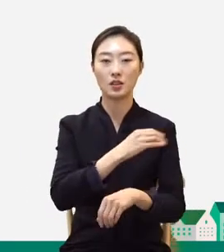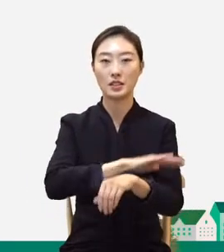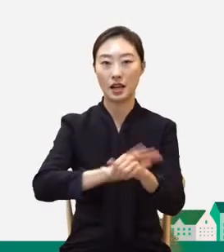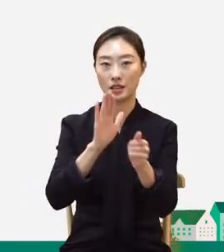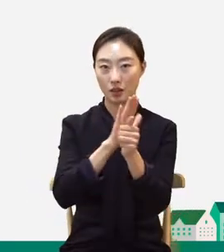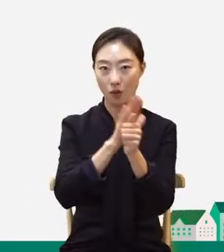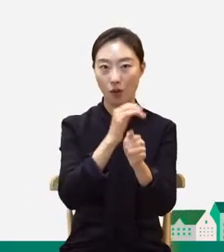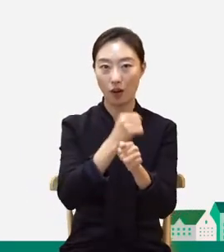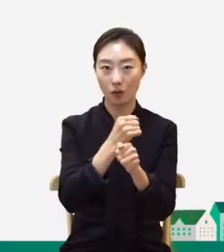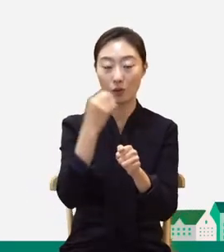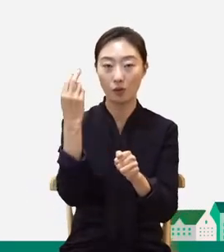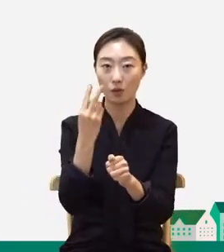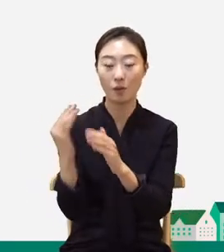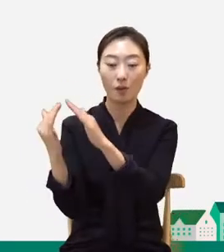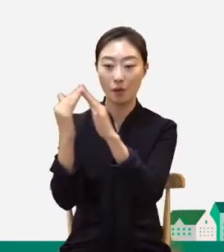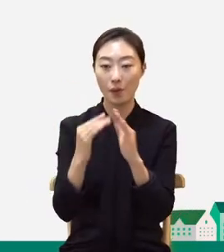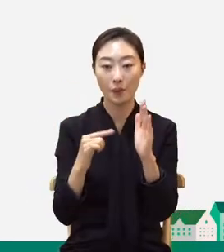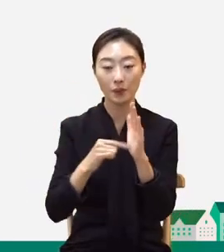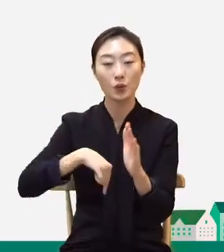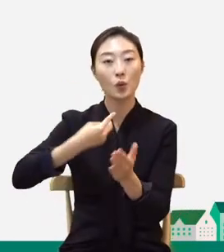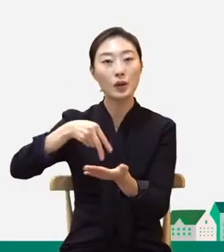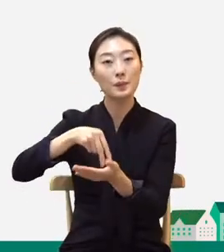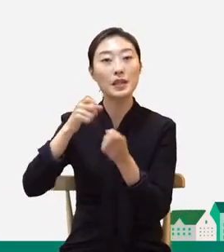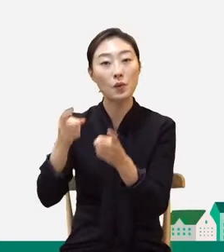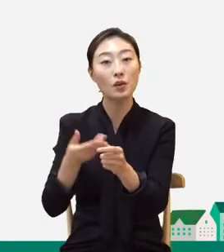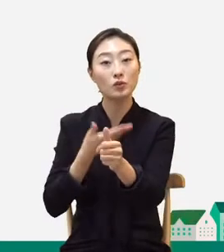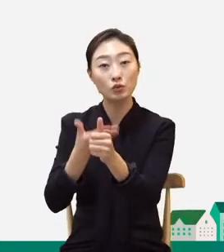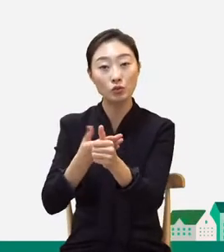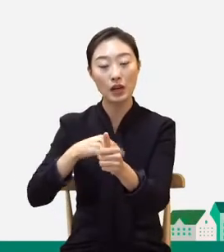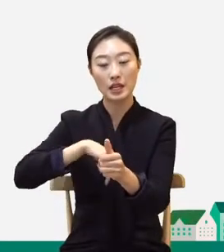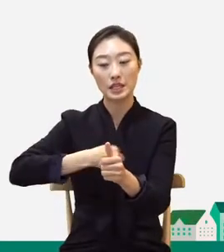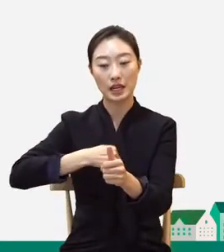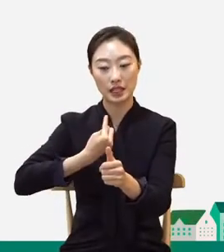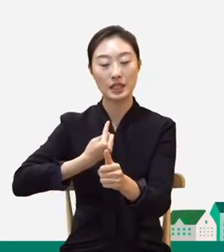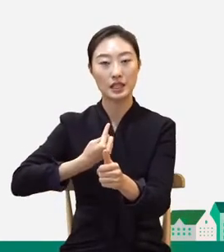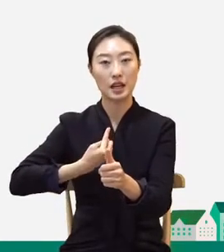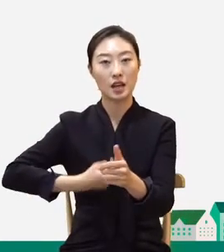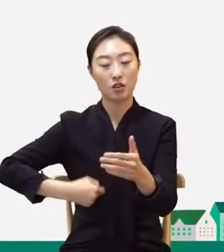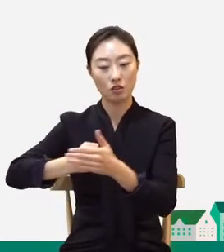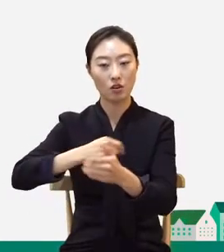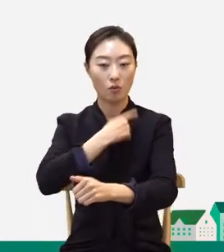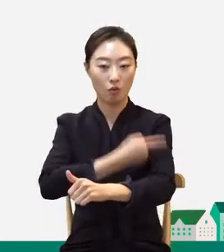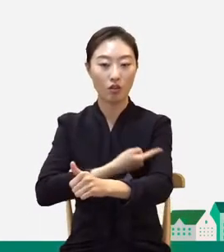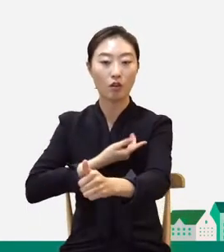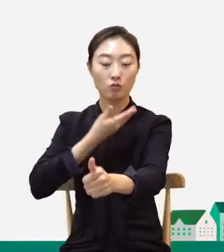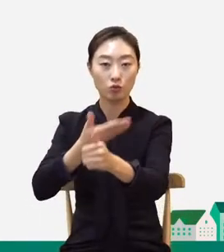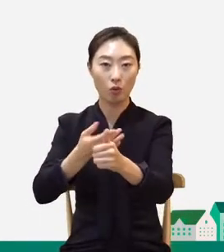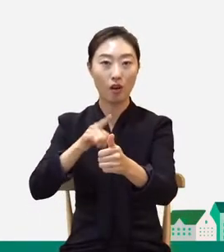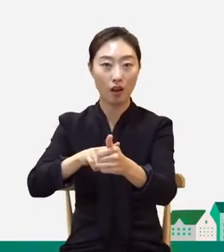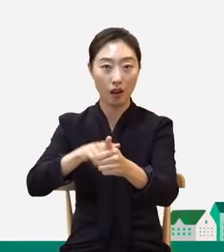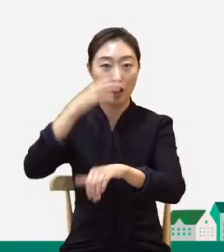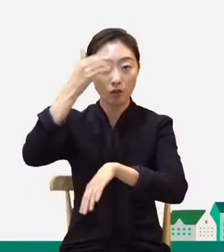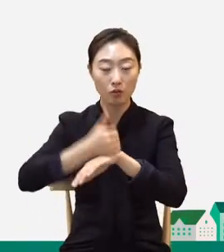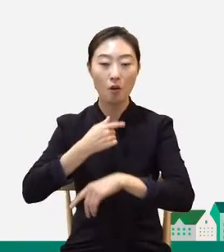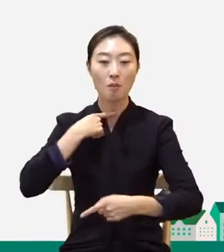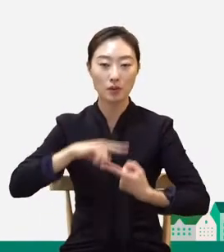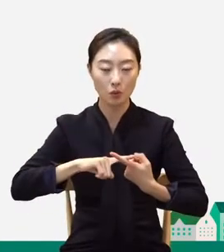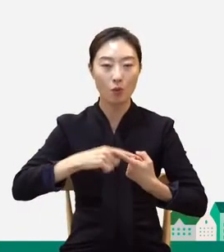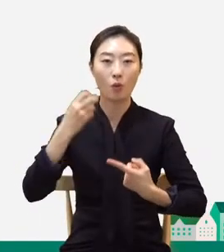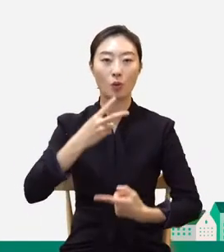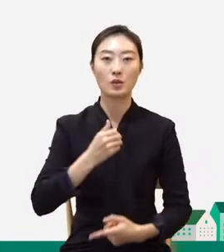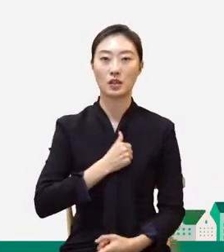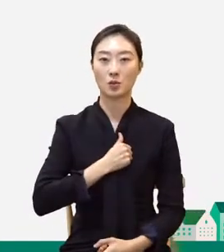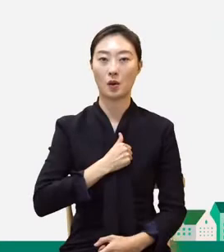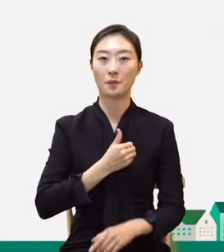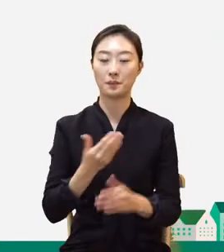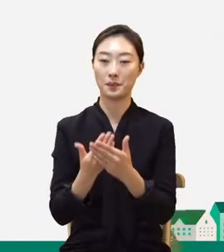제공하고 대상자들에게 독립의 도움을 주되 당사자의 자기 주도적인 삶을 지원해서 만족감, 자존감을 향상시킨다는